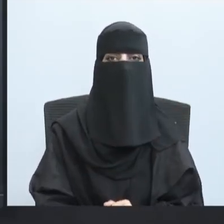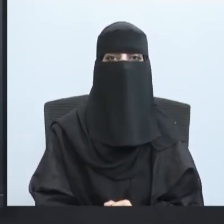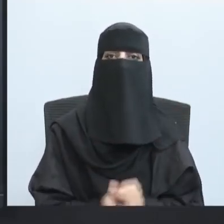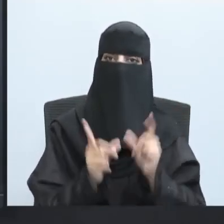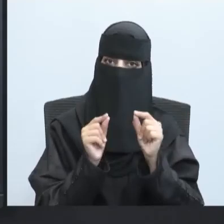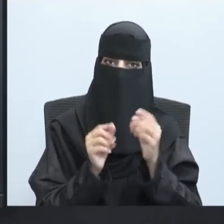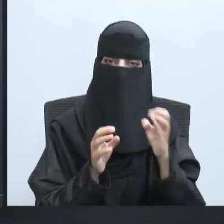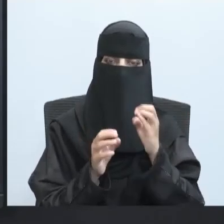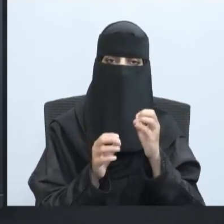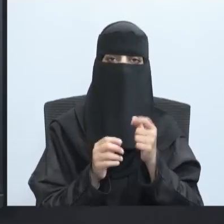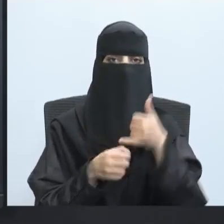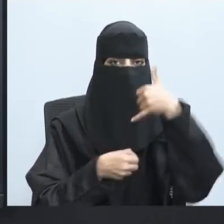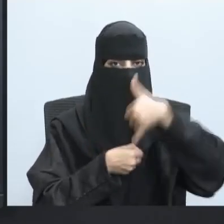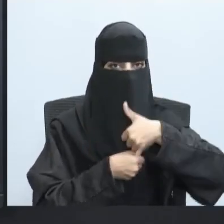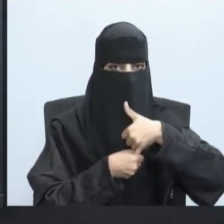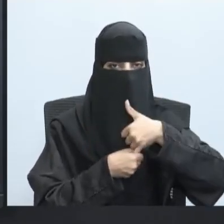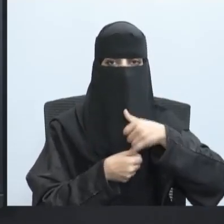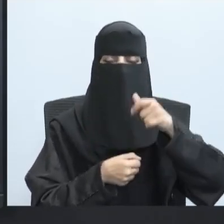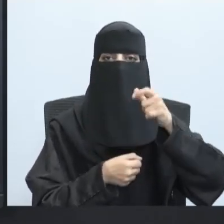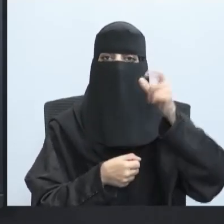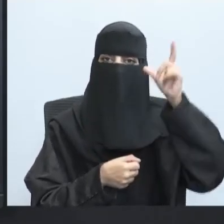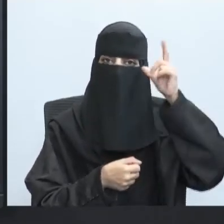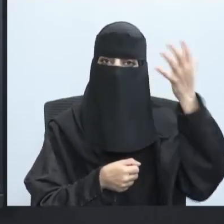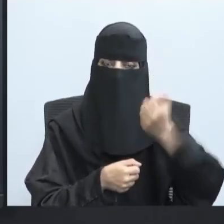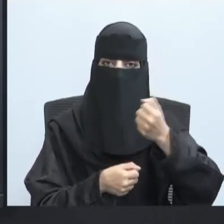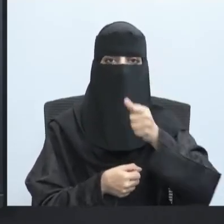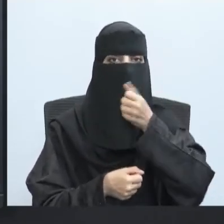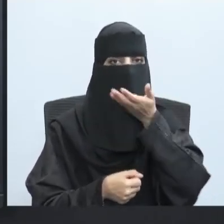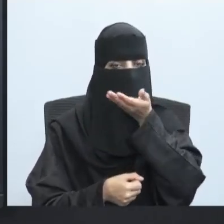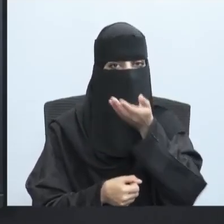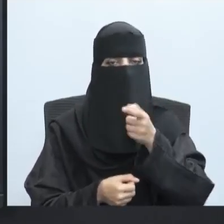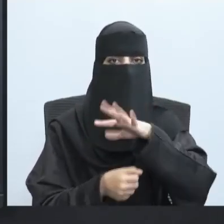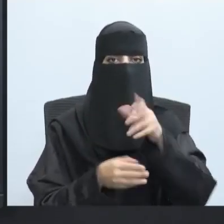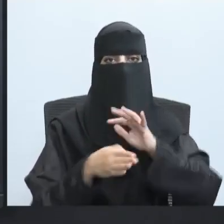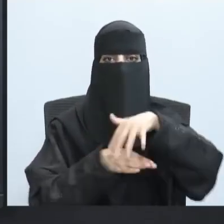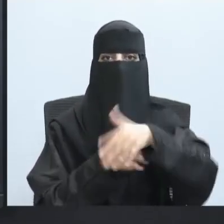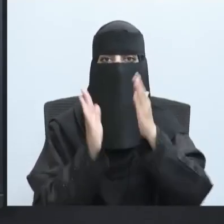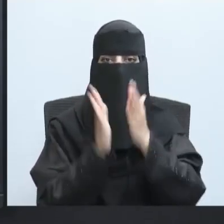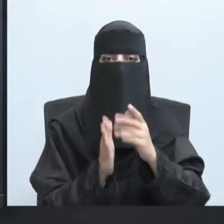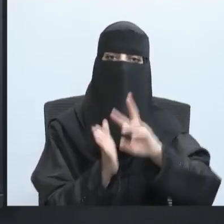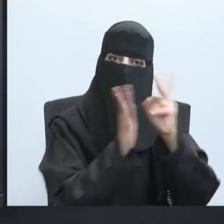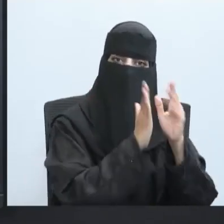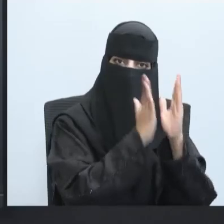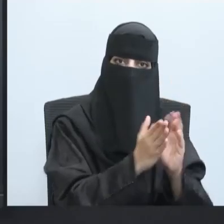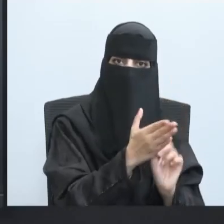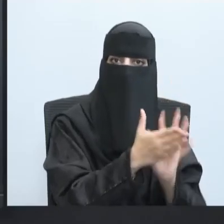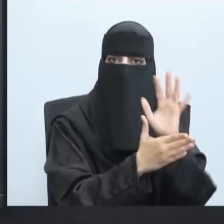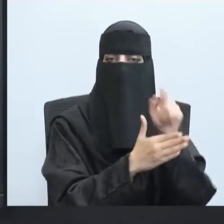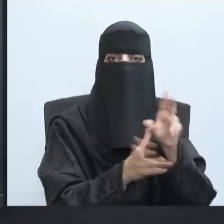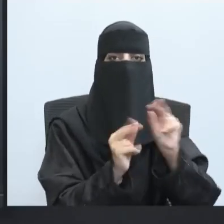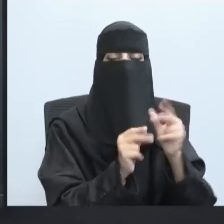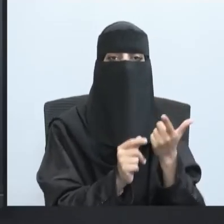احسنتم العصير الحليب الماء تعتبر حالات سائله اعطني مثال للحاله